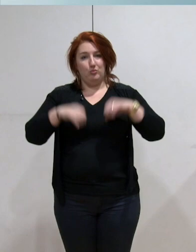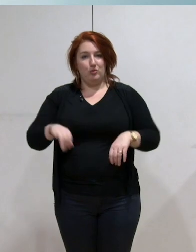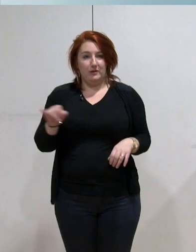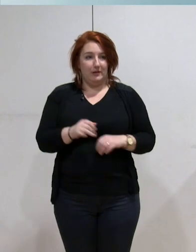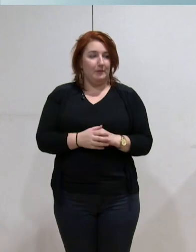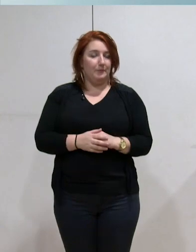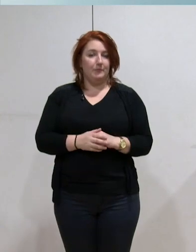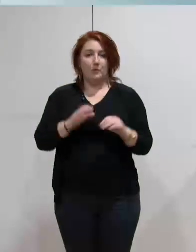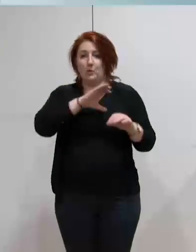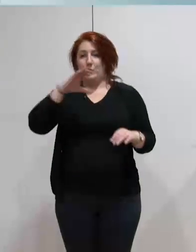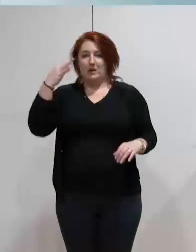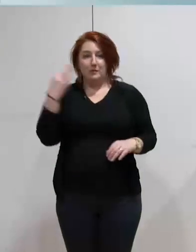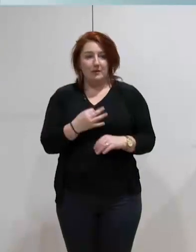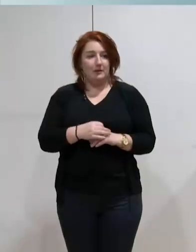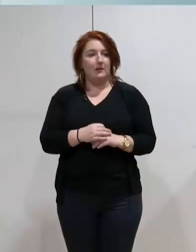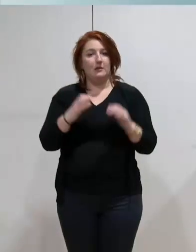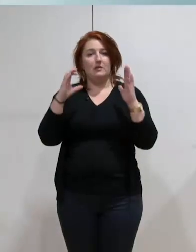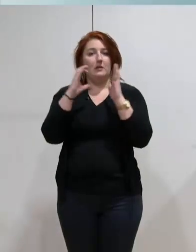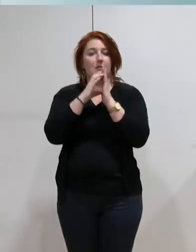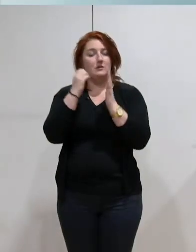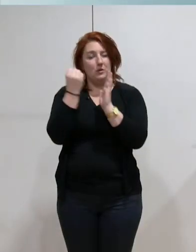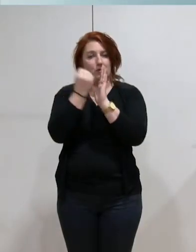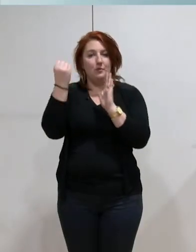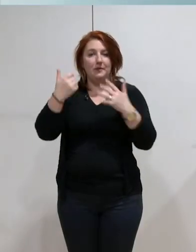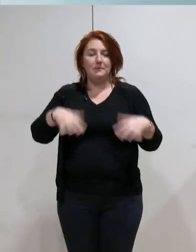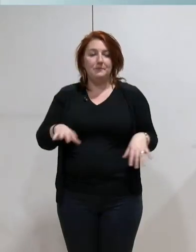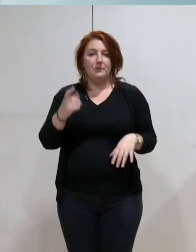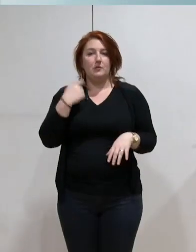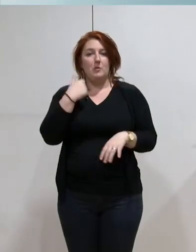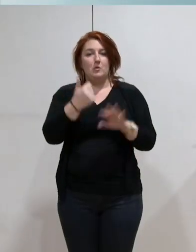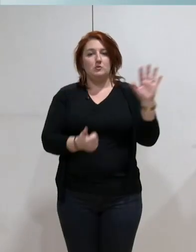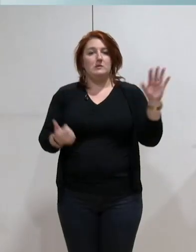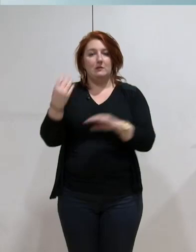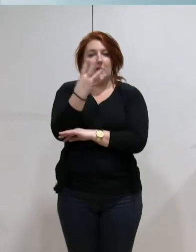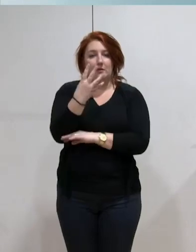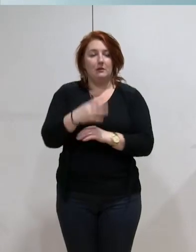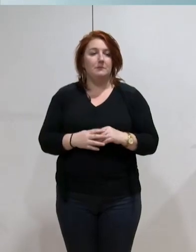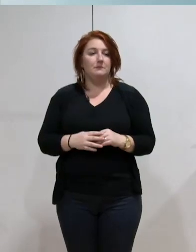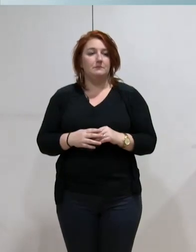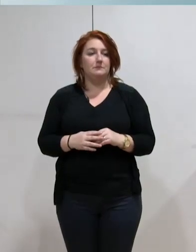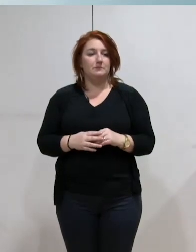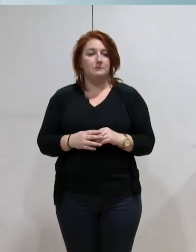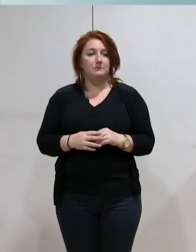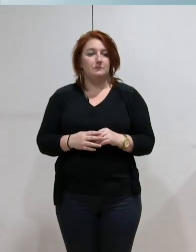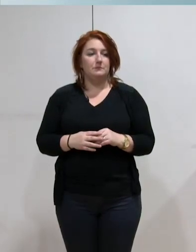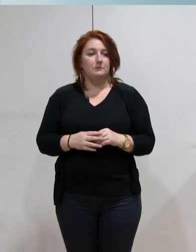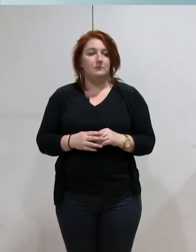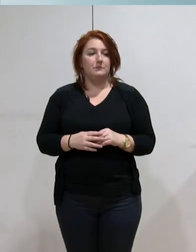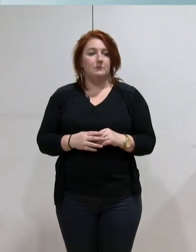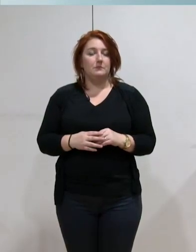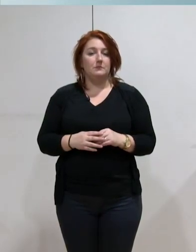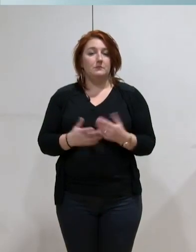pour unanimité délibération adoptée la 64 cette fois-ci donc c'est le